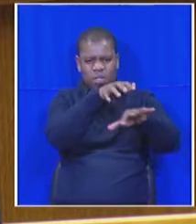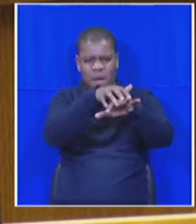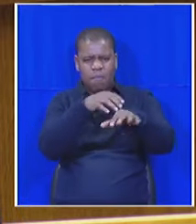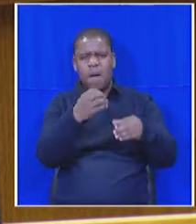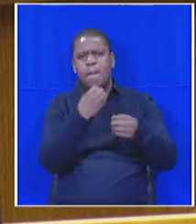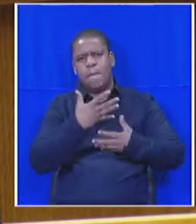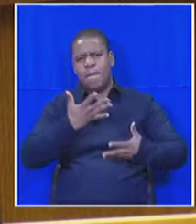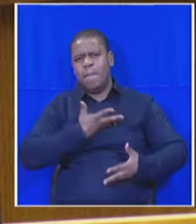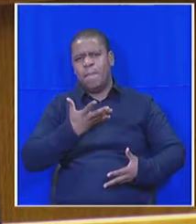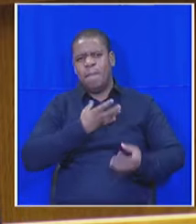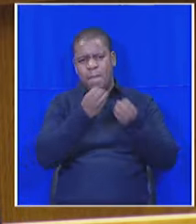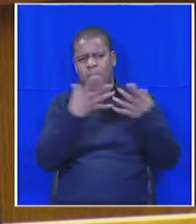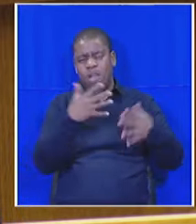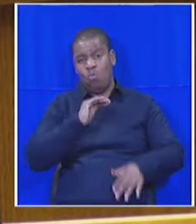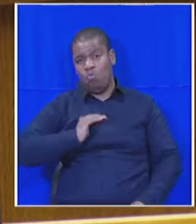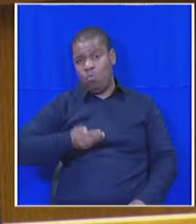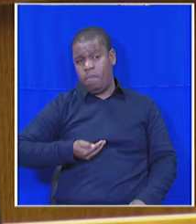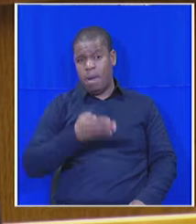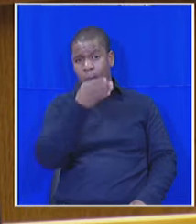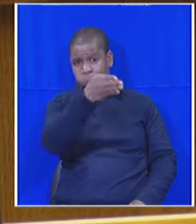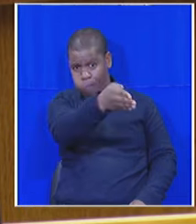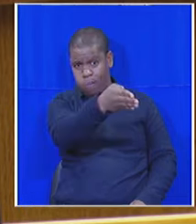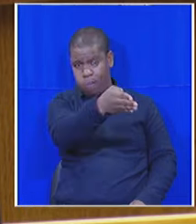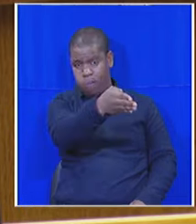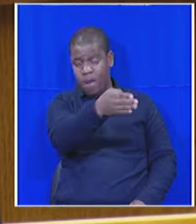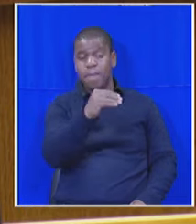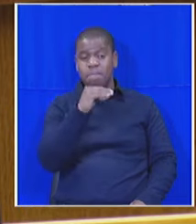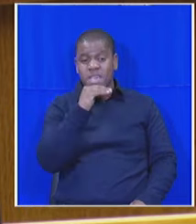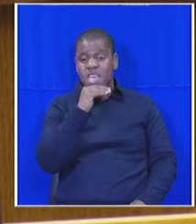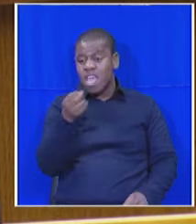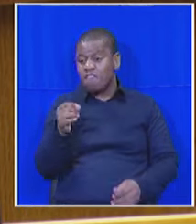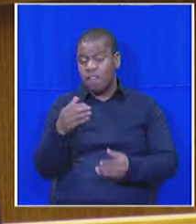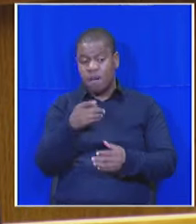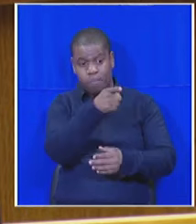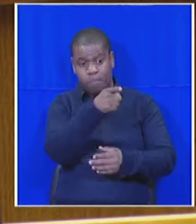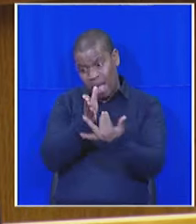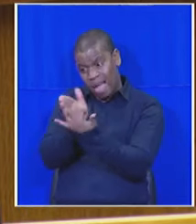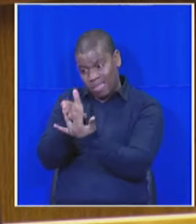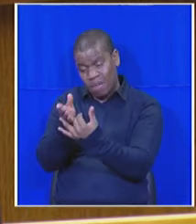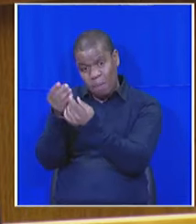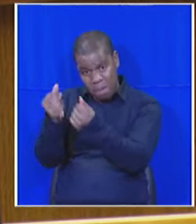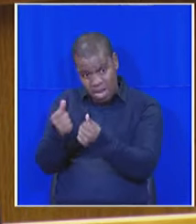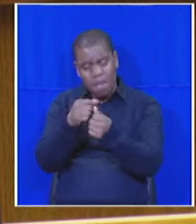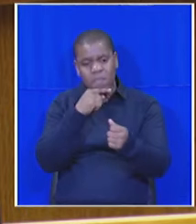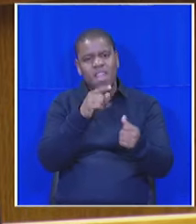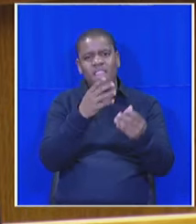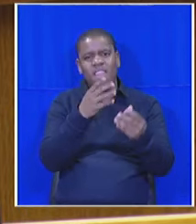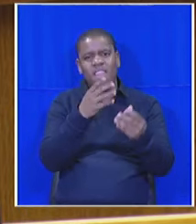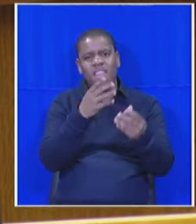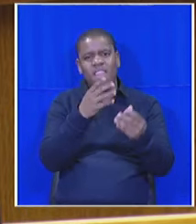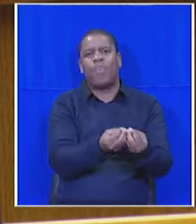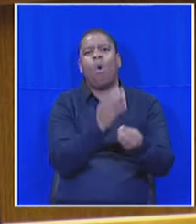noko ukuya efama beyosebenza bebeleka abantwana kuyancipha. Nxe ngokuba sibanika imali